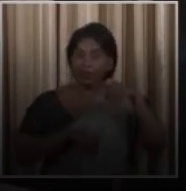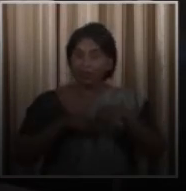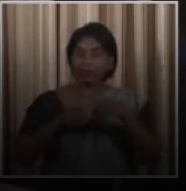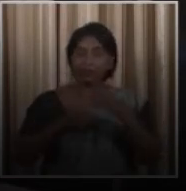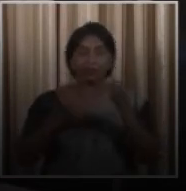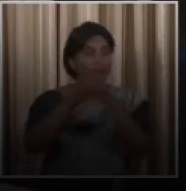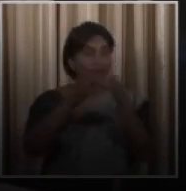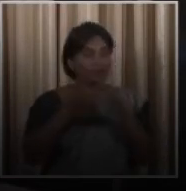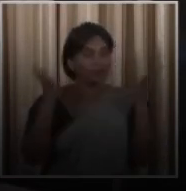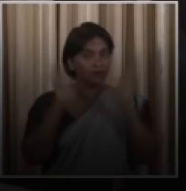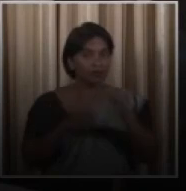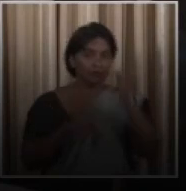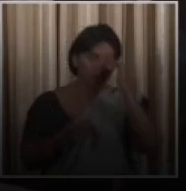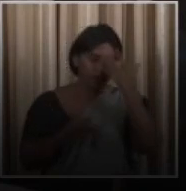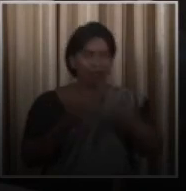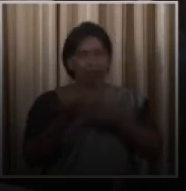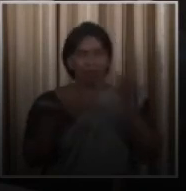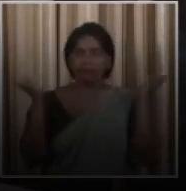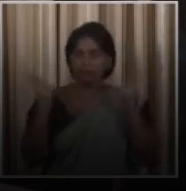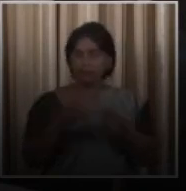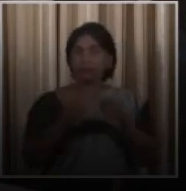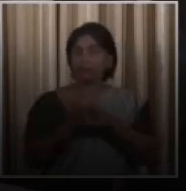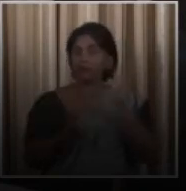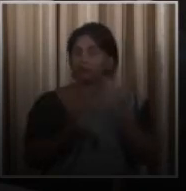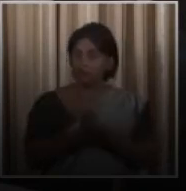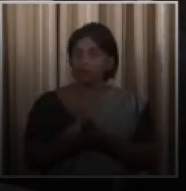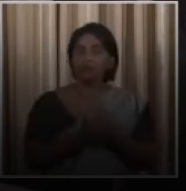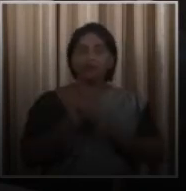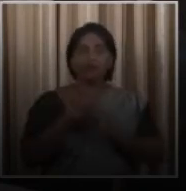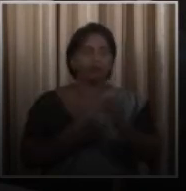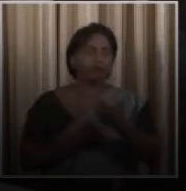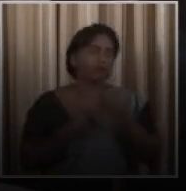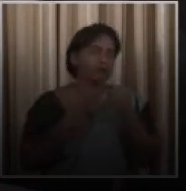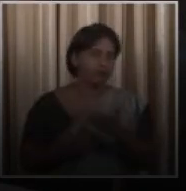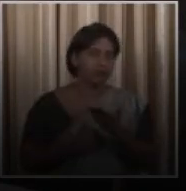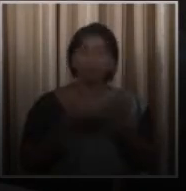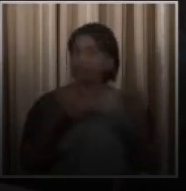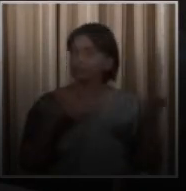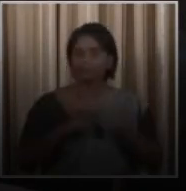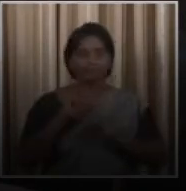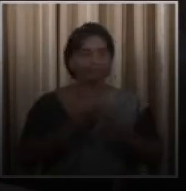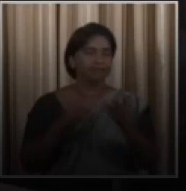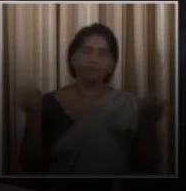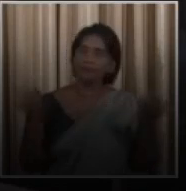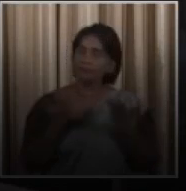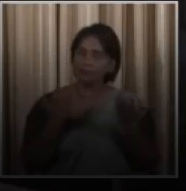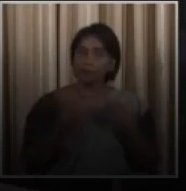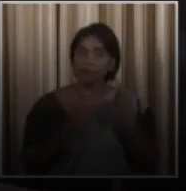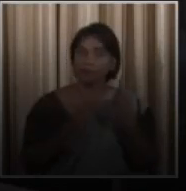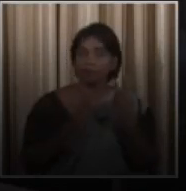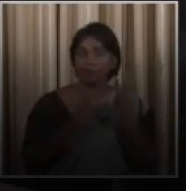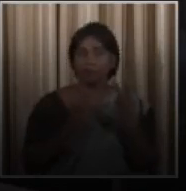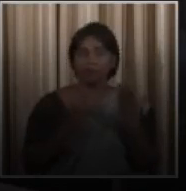කැඳවා ඒ නායකයන් මොකක්ද ලේකම්වරු කැඳවා මේක තීරණය කරන්න කියලා මේක ප්‍රායෝගික වෙනවා. නැත්තම් මේක ප්‍රායෝගික වෙන්නේ නැහැ. දහස් ගණන මගේ